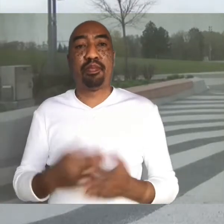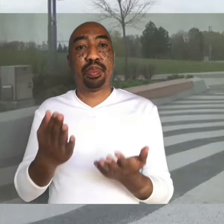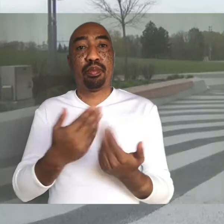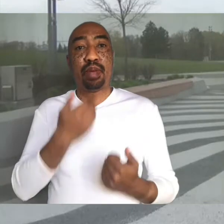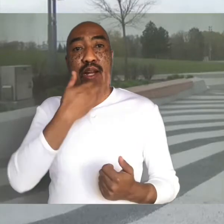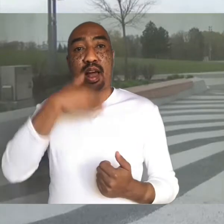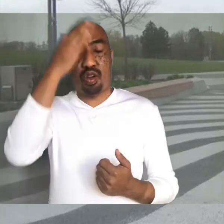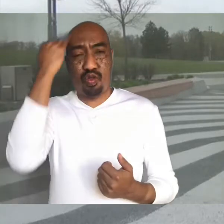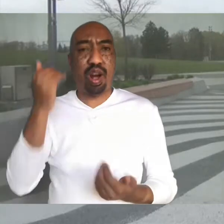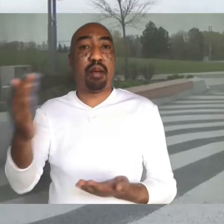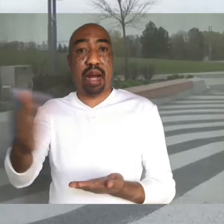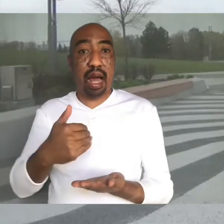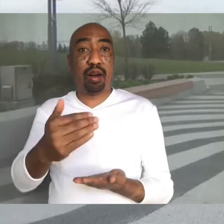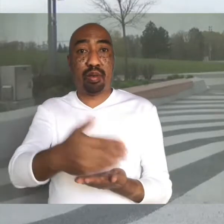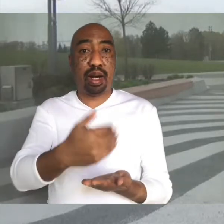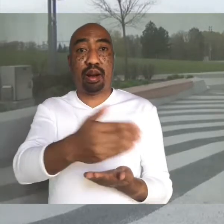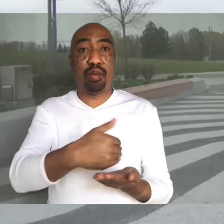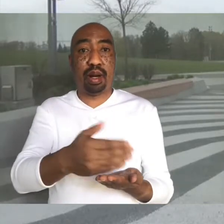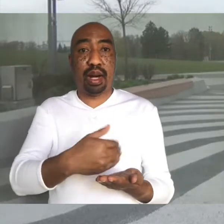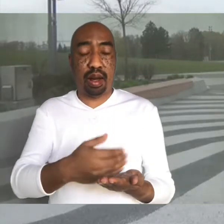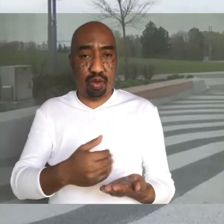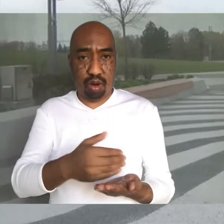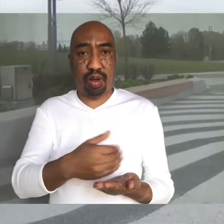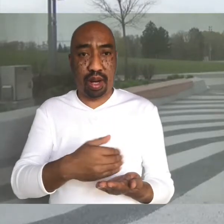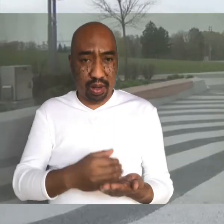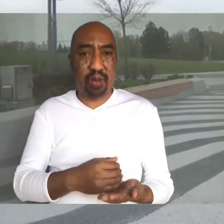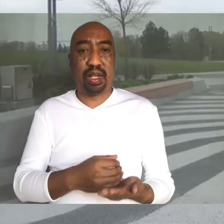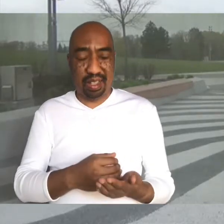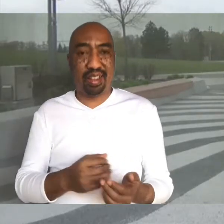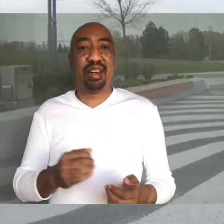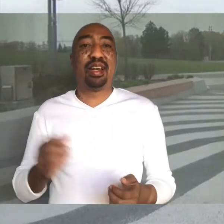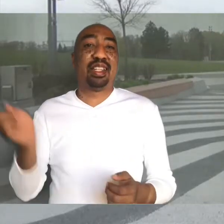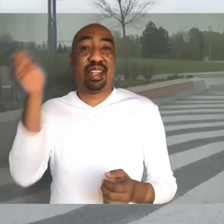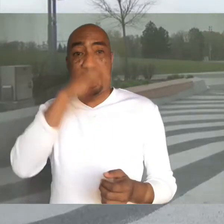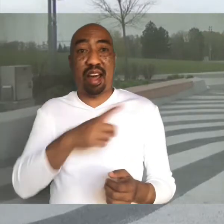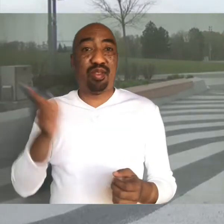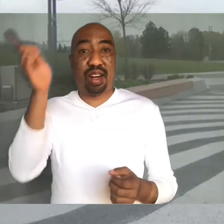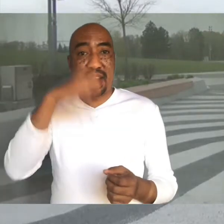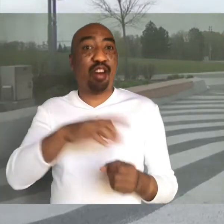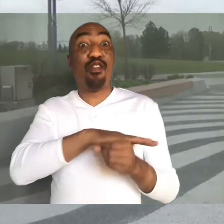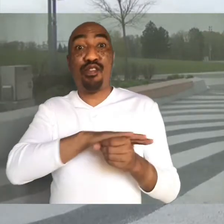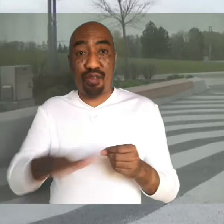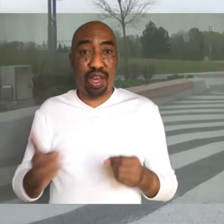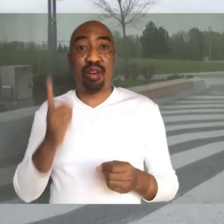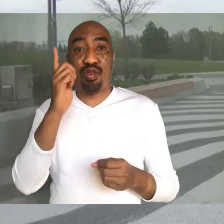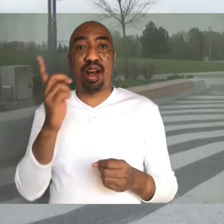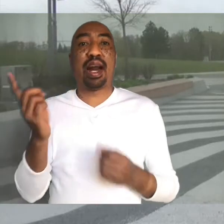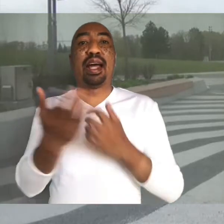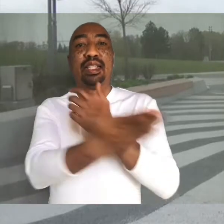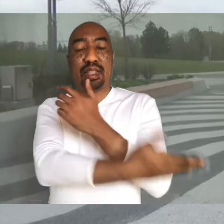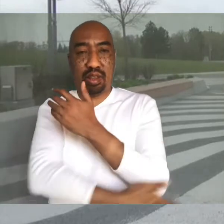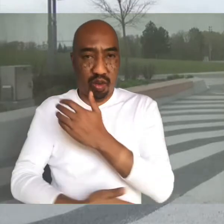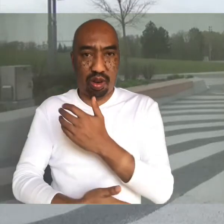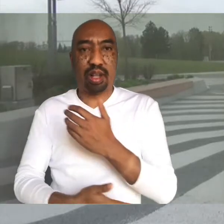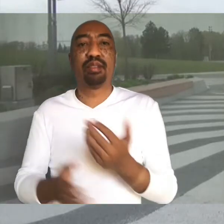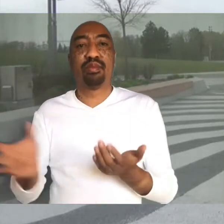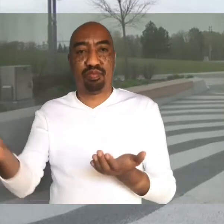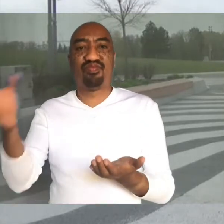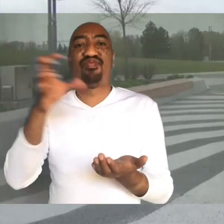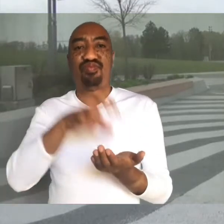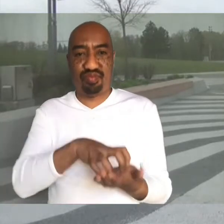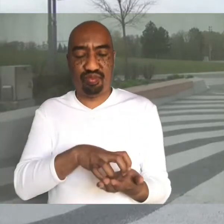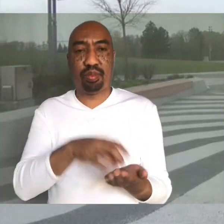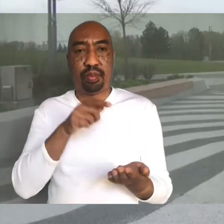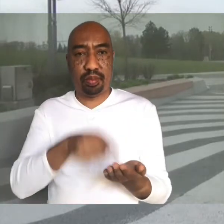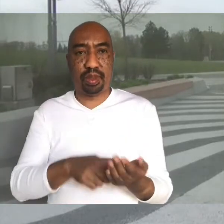a mba ho feno ny andro rehetra ao anatin'ny taona. Dia izay no ataontsika ao anatin'ny application a. Mazava ho azy a